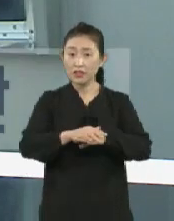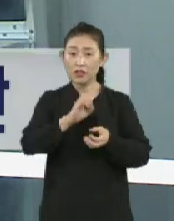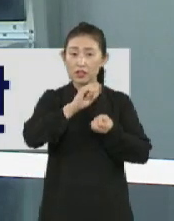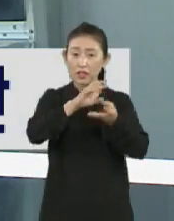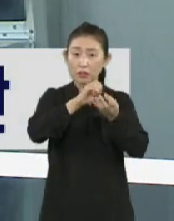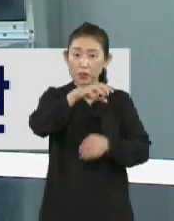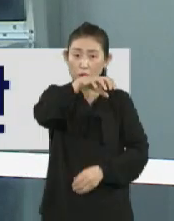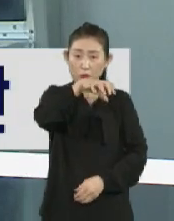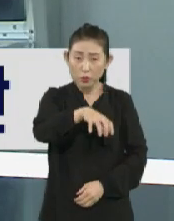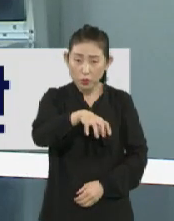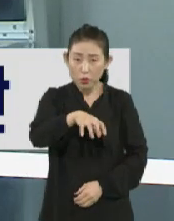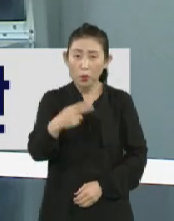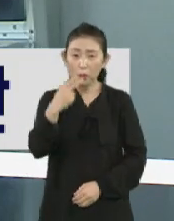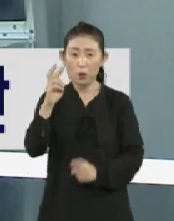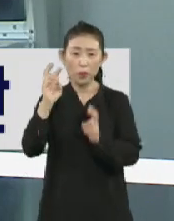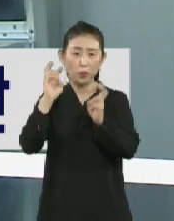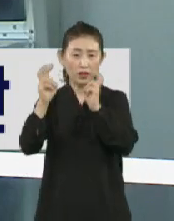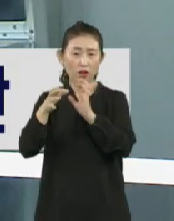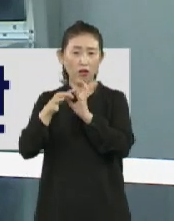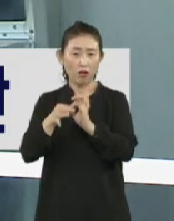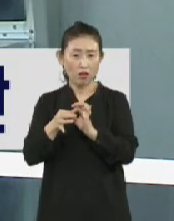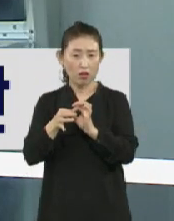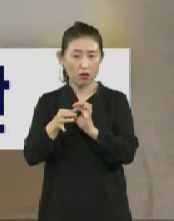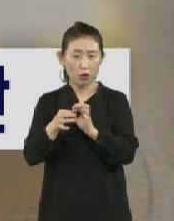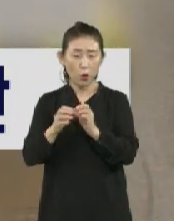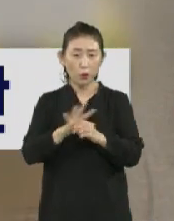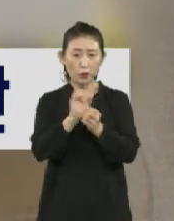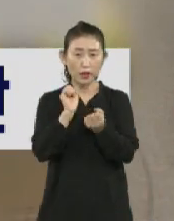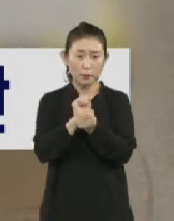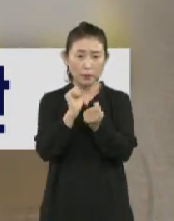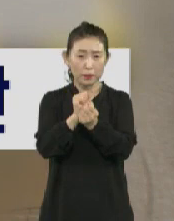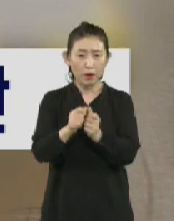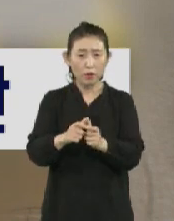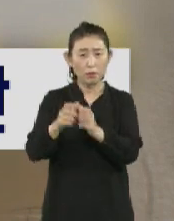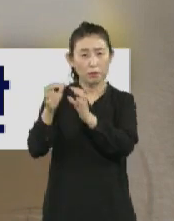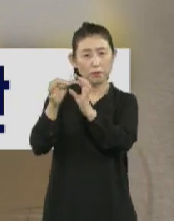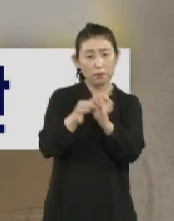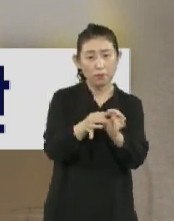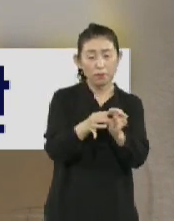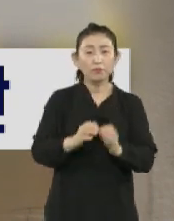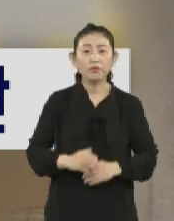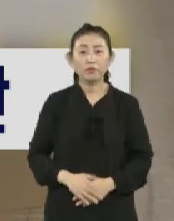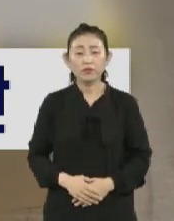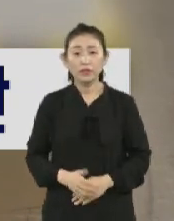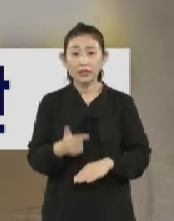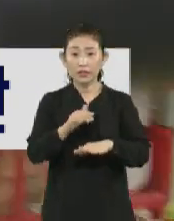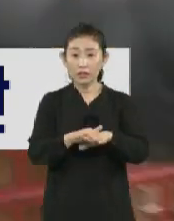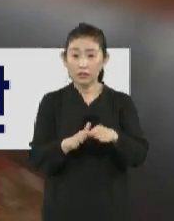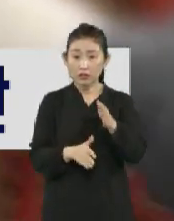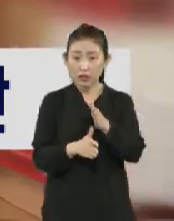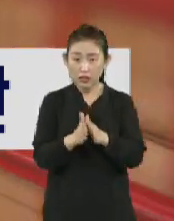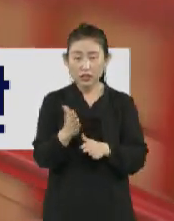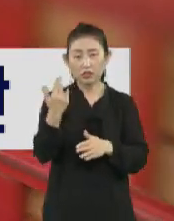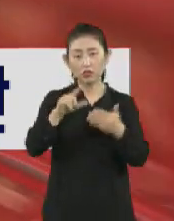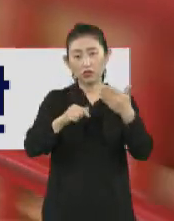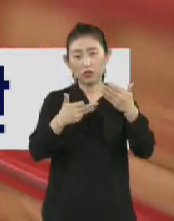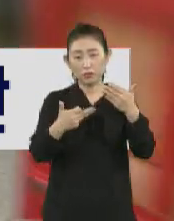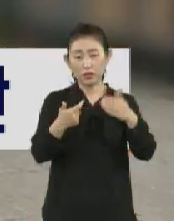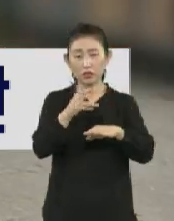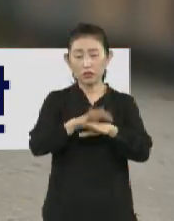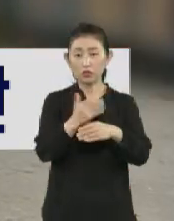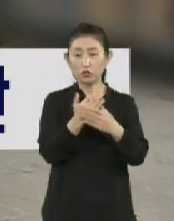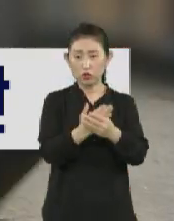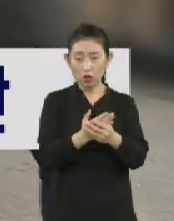대전에서 택배 물류센터와 보험사를 매개로 한 코로나19 확진이 이어지고 있습니다. 대전시에 따르면 지난 18일